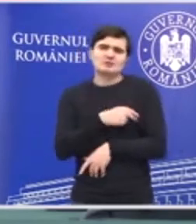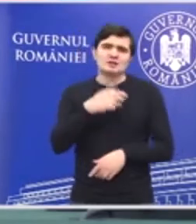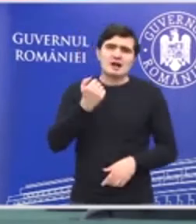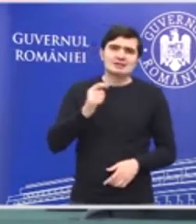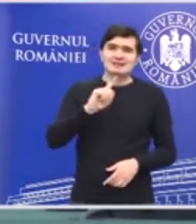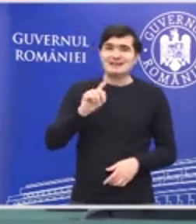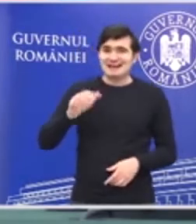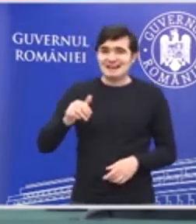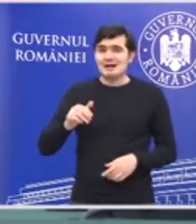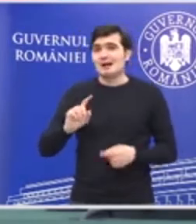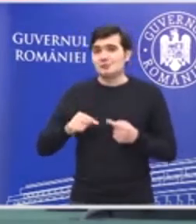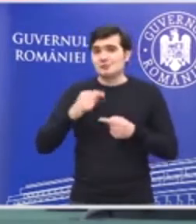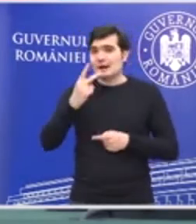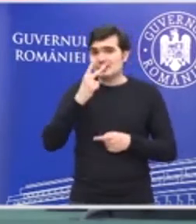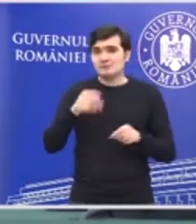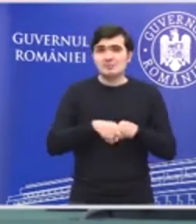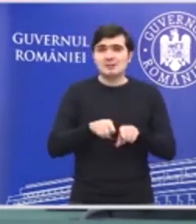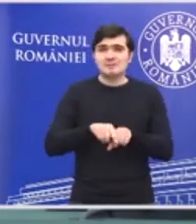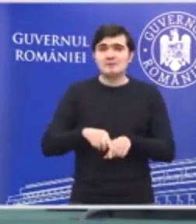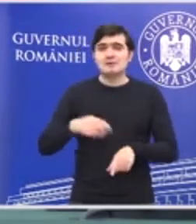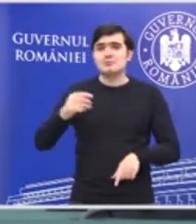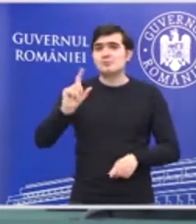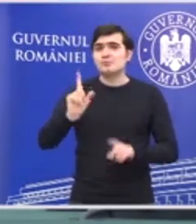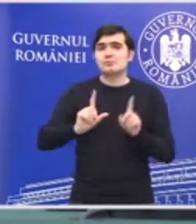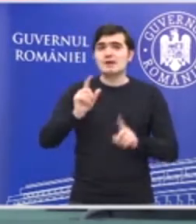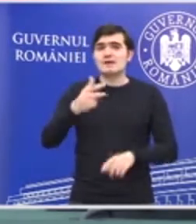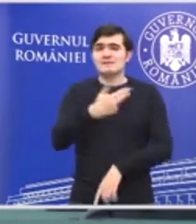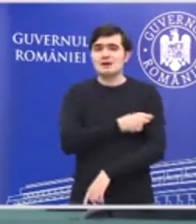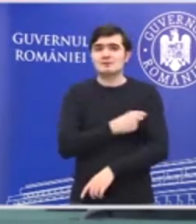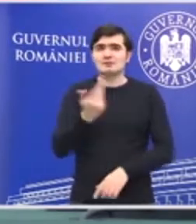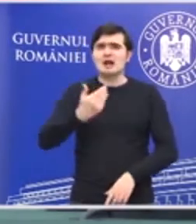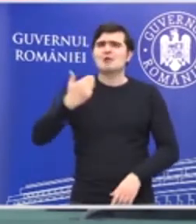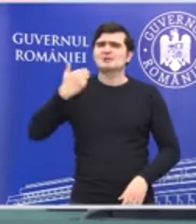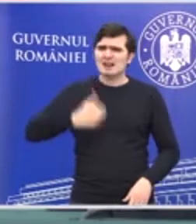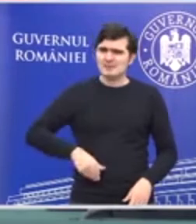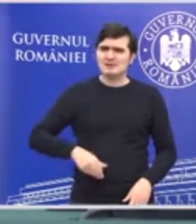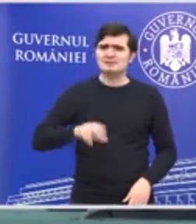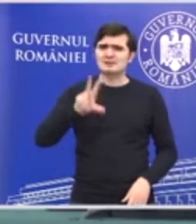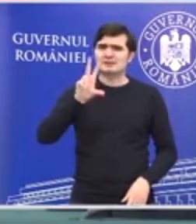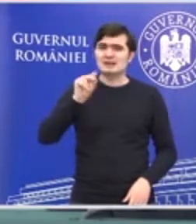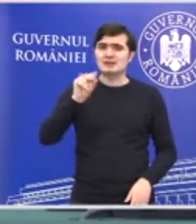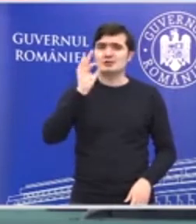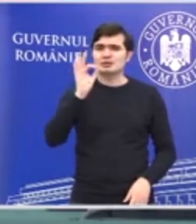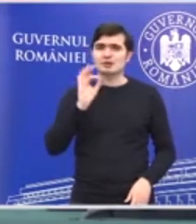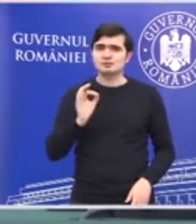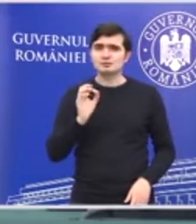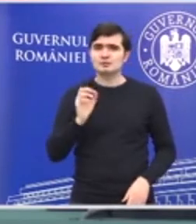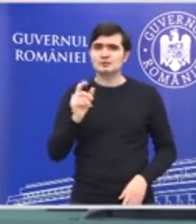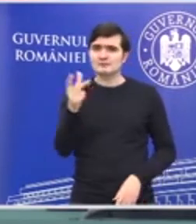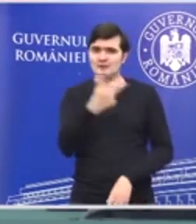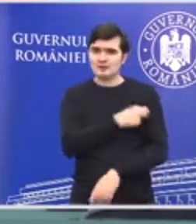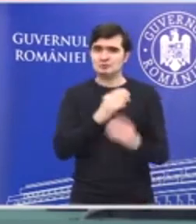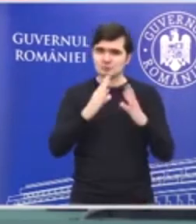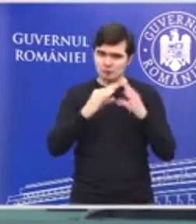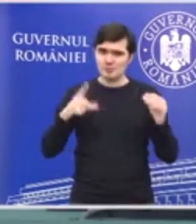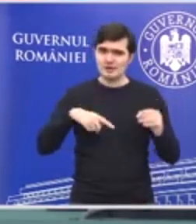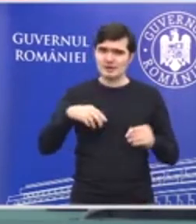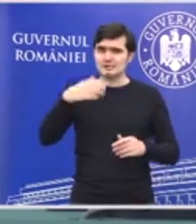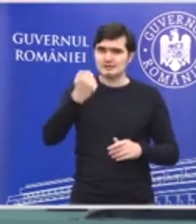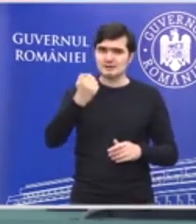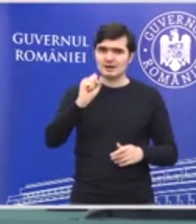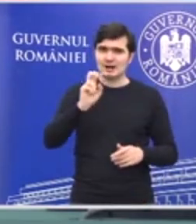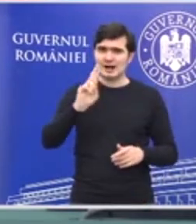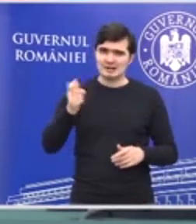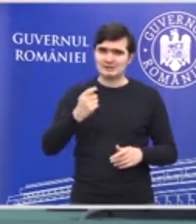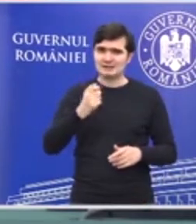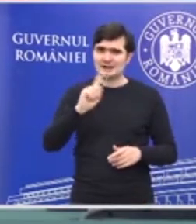doze pierdute? Vorbim de 30% din dozele care vin în țară sunt Astra, dacă am reținut bine ce spuneați